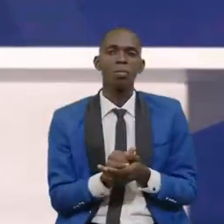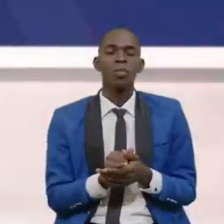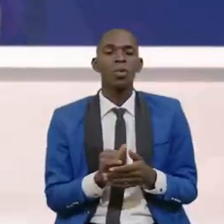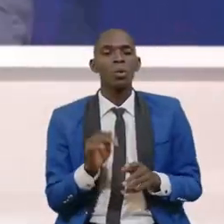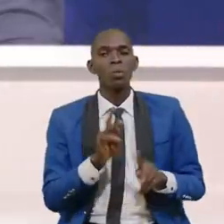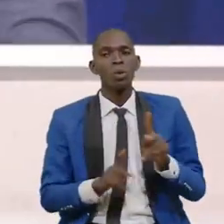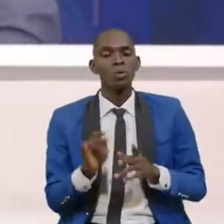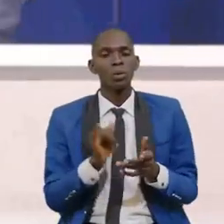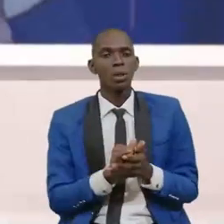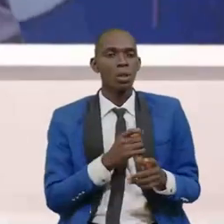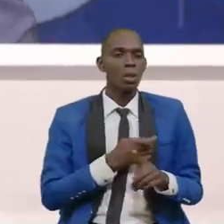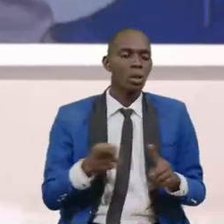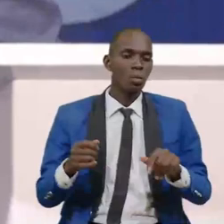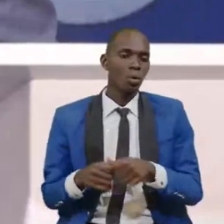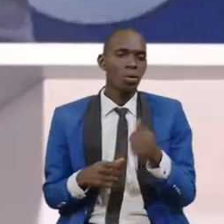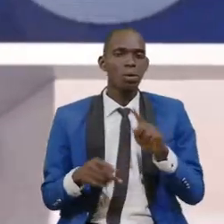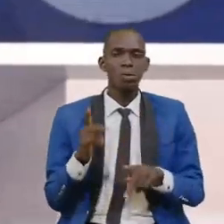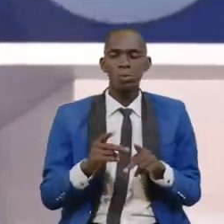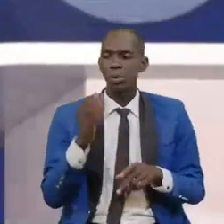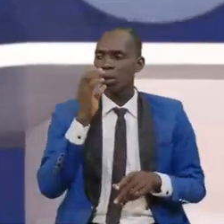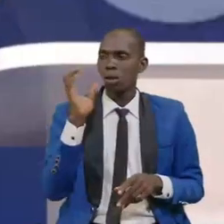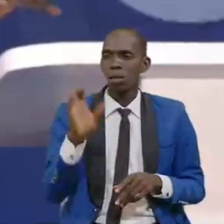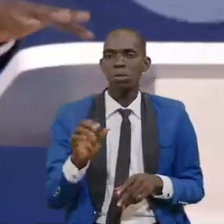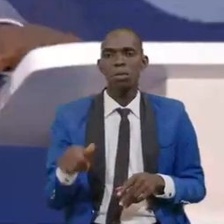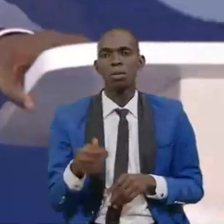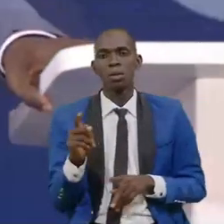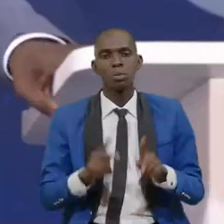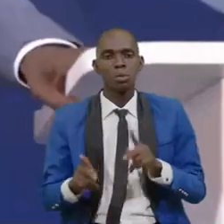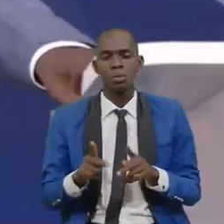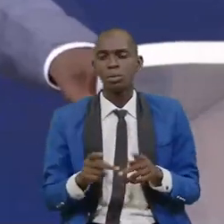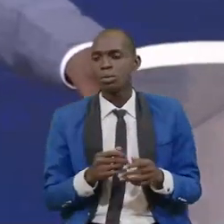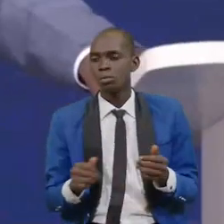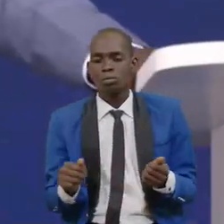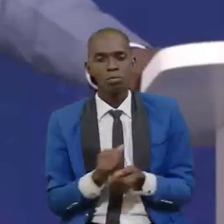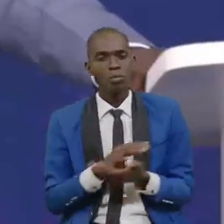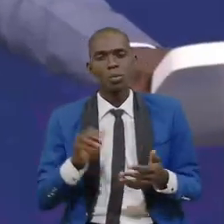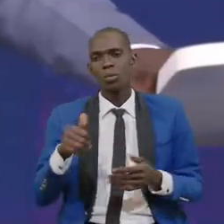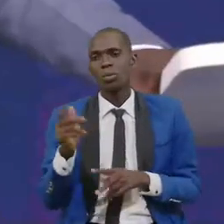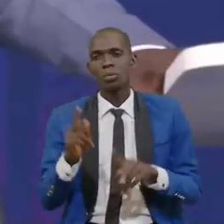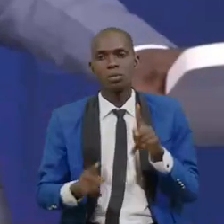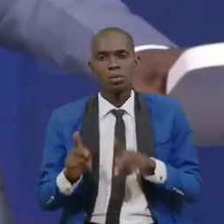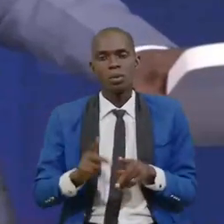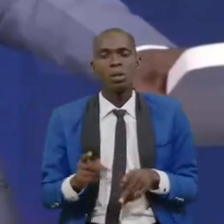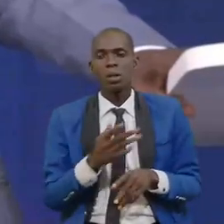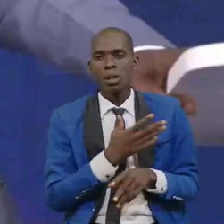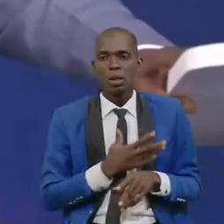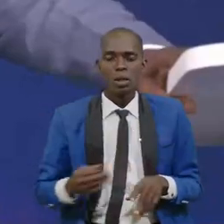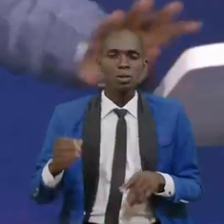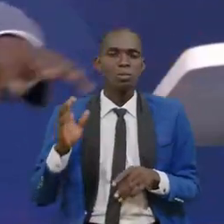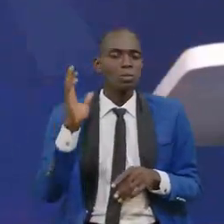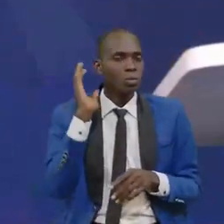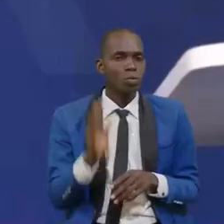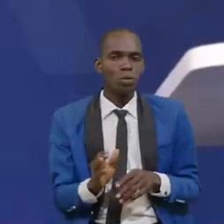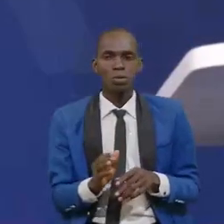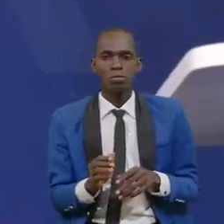Il ne nuit pas les autres, il ne fait pas du mal aux autres, il ne maudit pas les autres, il ne détruit pas les autres. Et pour